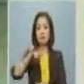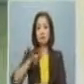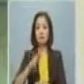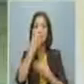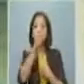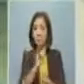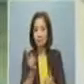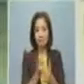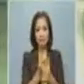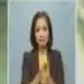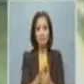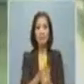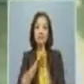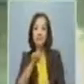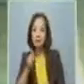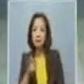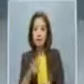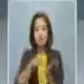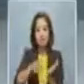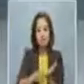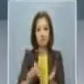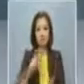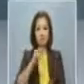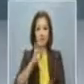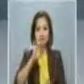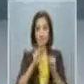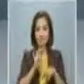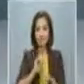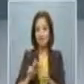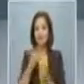ก็คือร่างพ.ร.บ.การทวงถามหนี้ค่ะคุณพิภูคุณนรการคะ ขอบคุณคุณเป็นพร